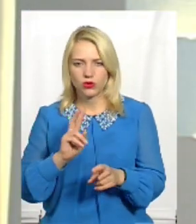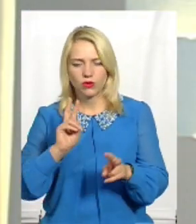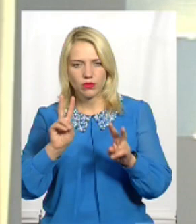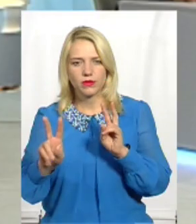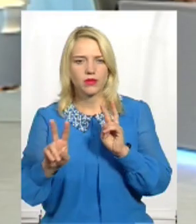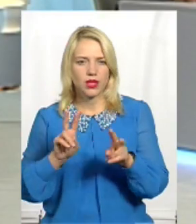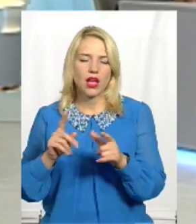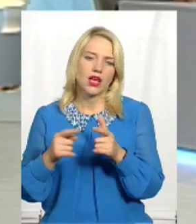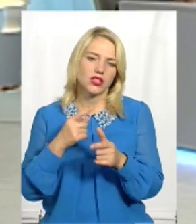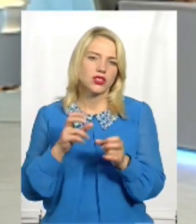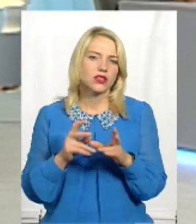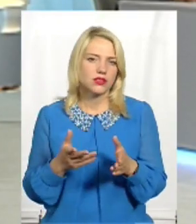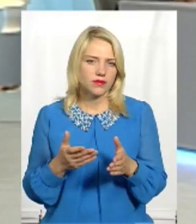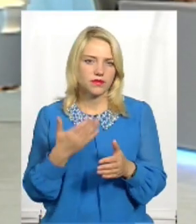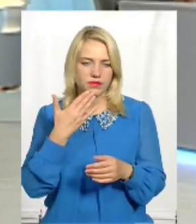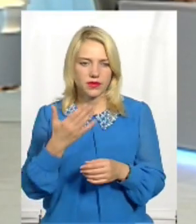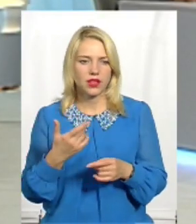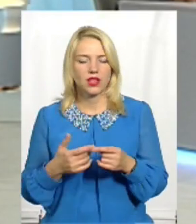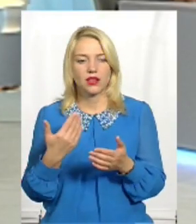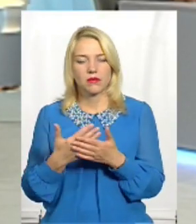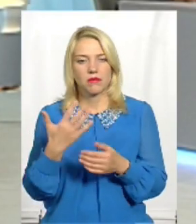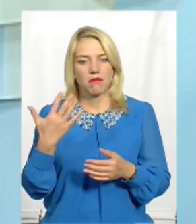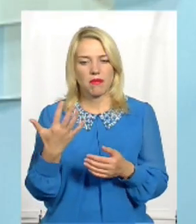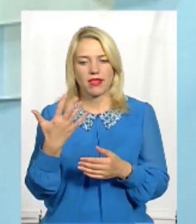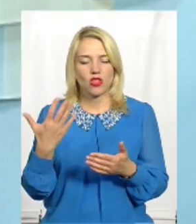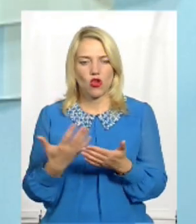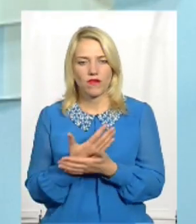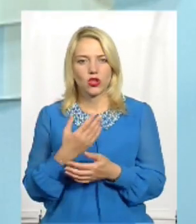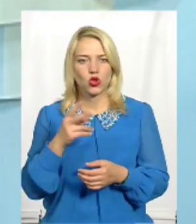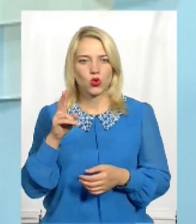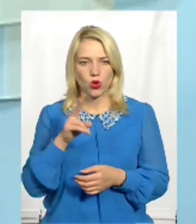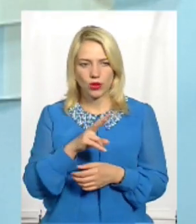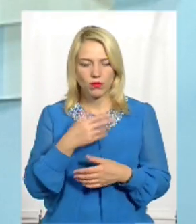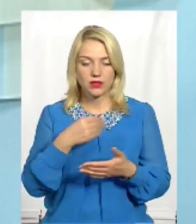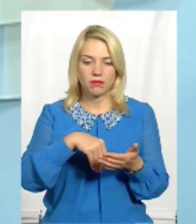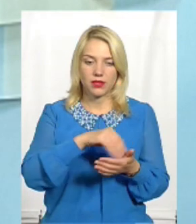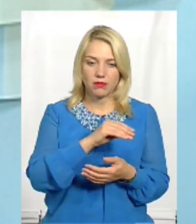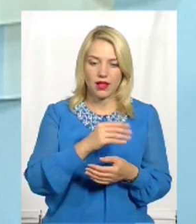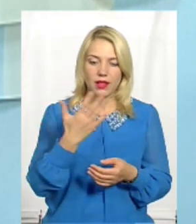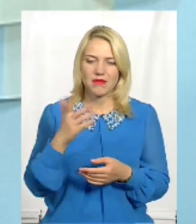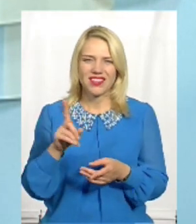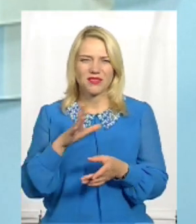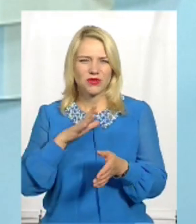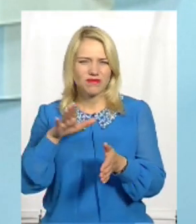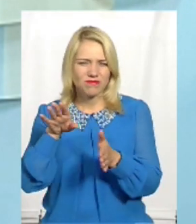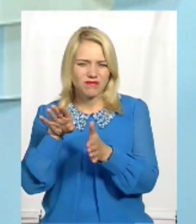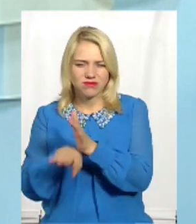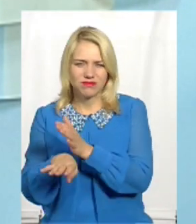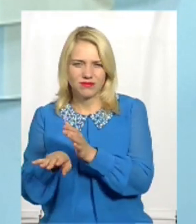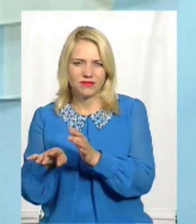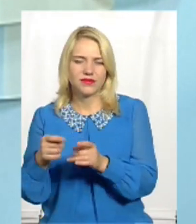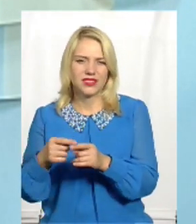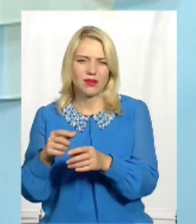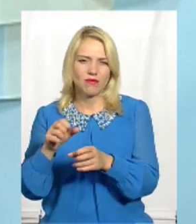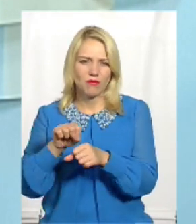Якщо, наприклад, 5 нових тролейбусів придбали, то 5 ті, які були в найгіршому стані, вони